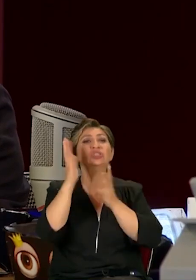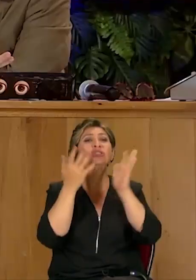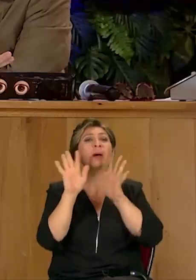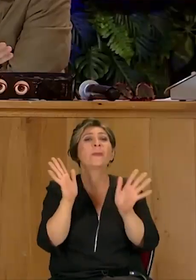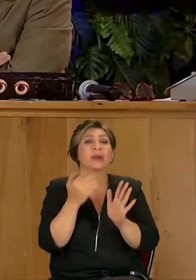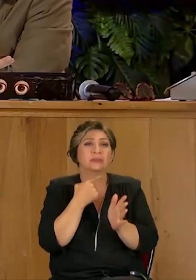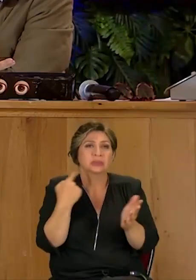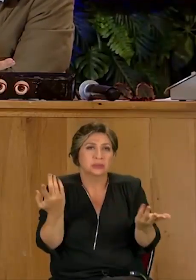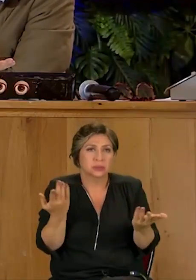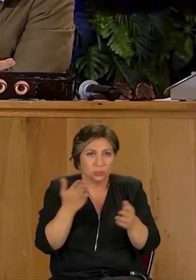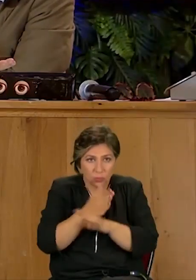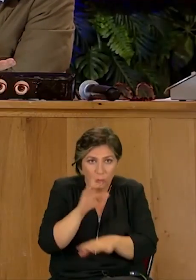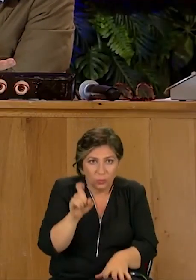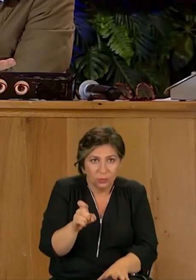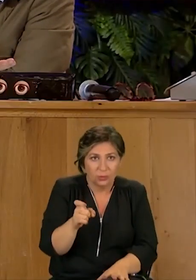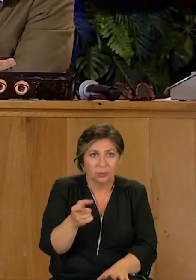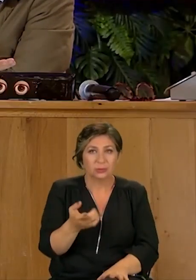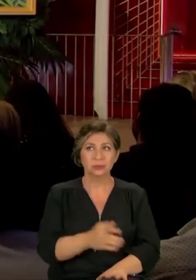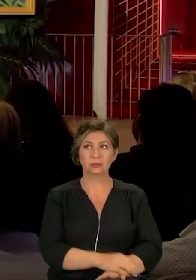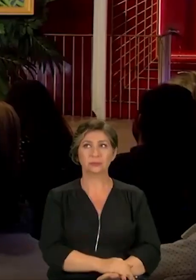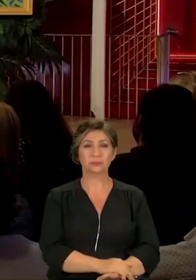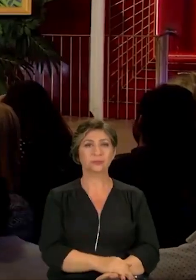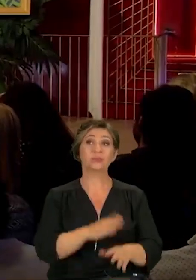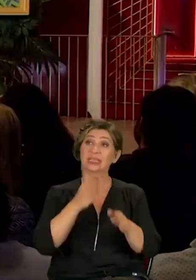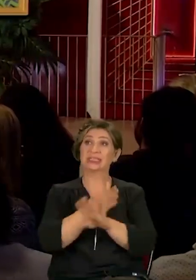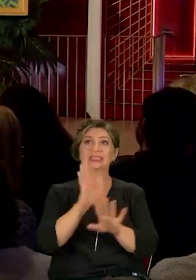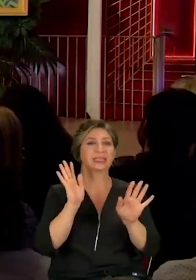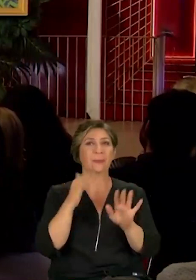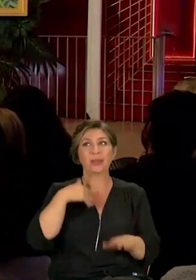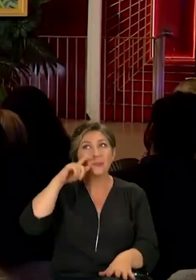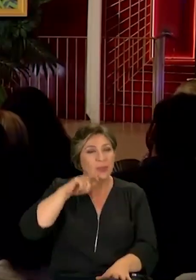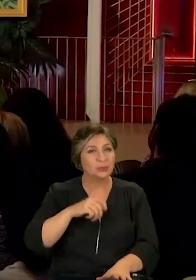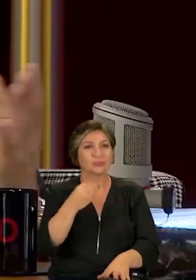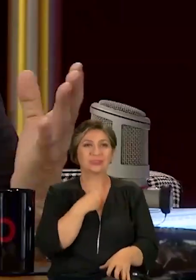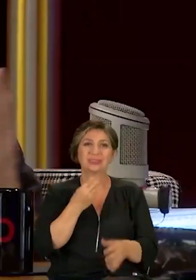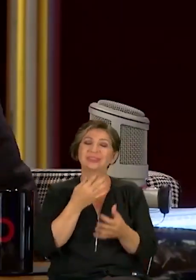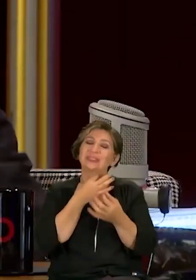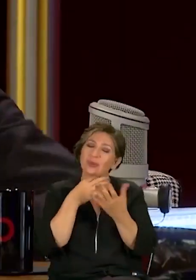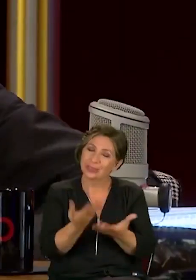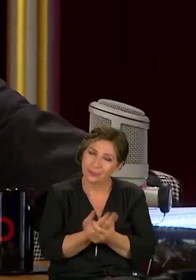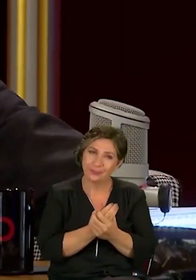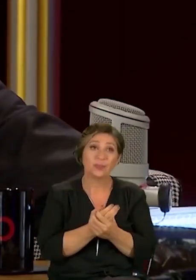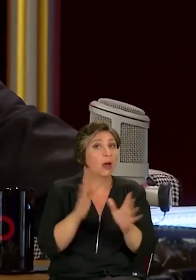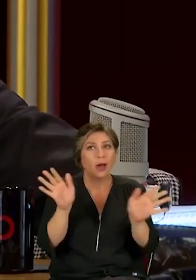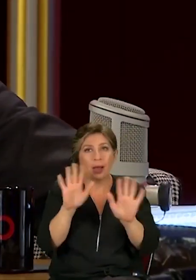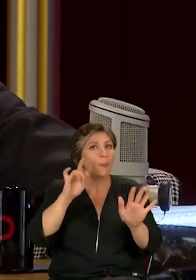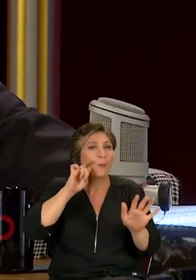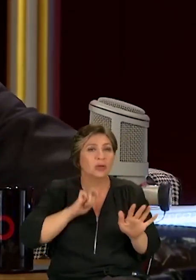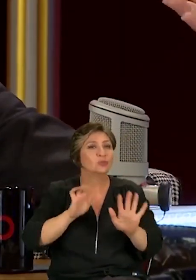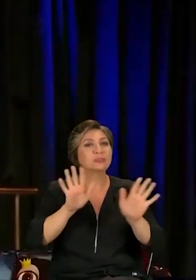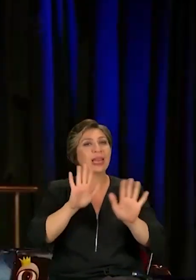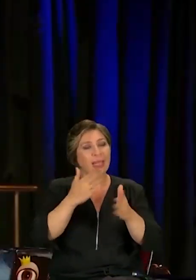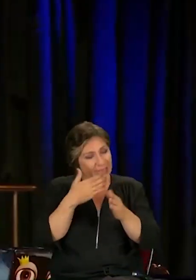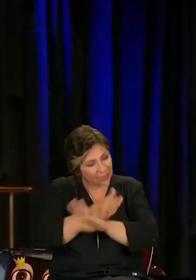Şımarmamak imkansız. Doğru mu çocuklar? Kesinlikle. Beni mahcup ediyorsun. Bütün, ama tabii ki hayır, mahcup etmek değil.